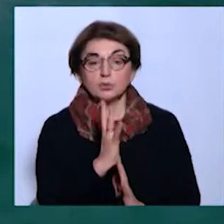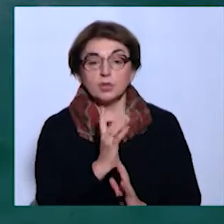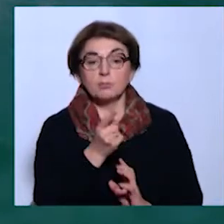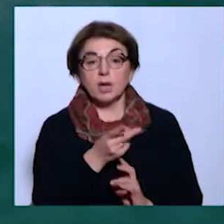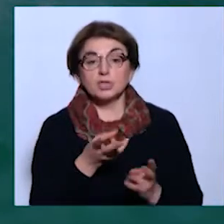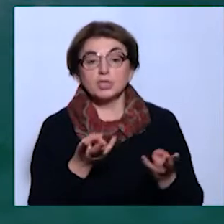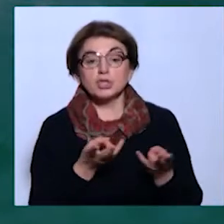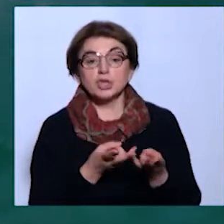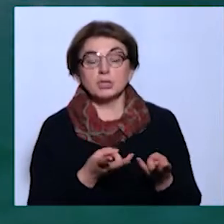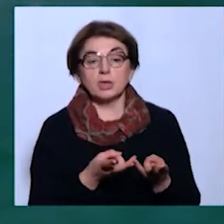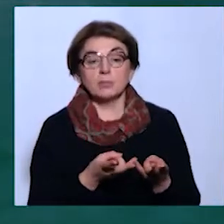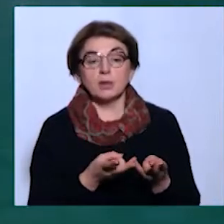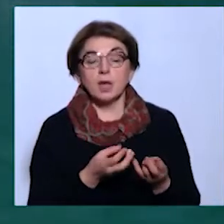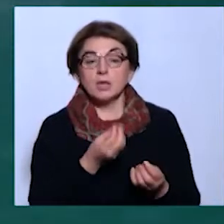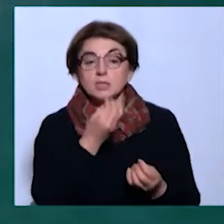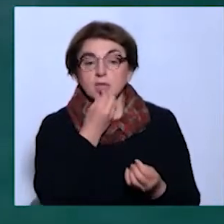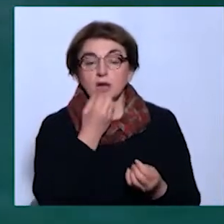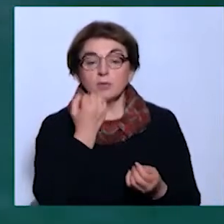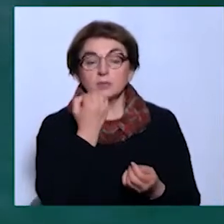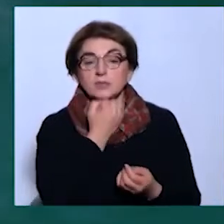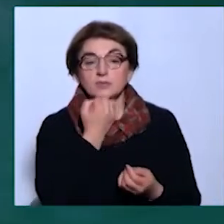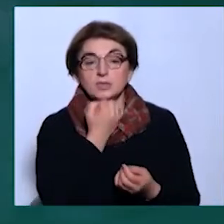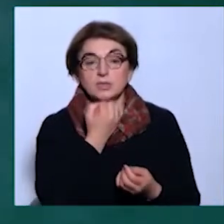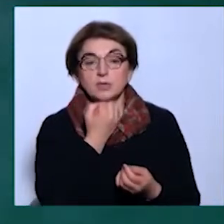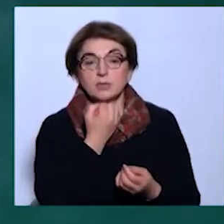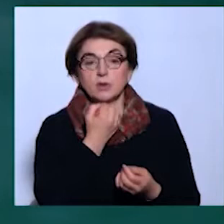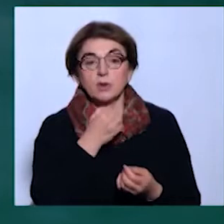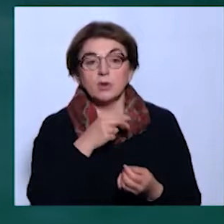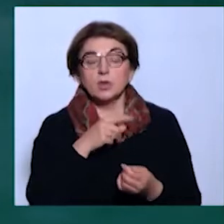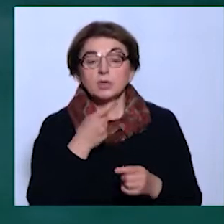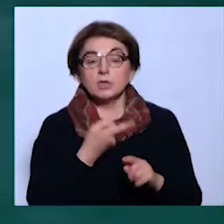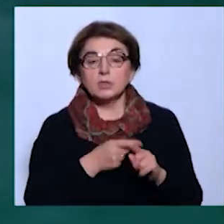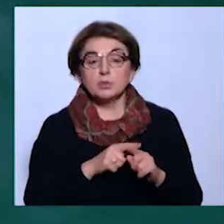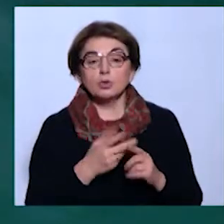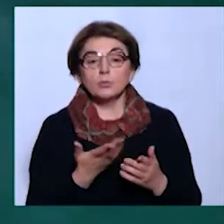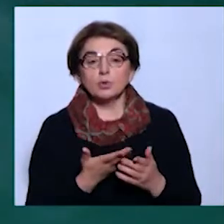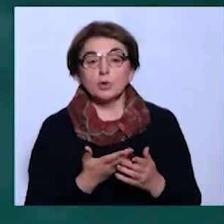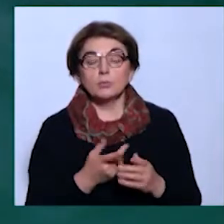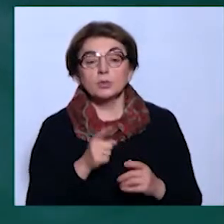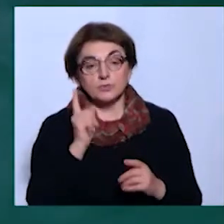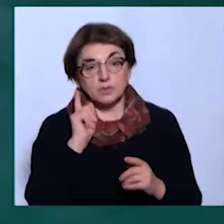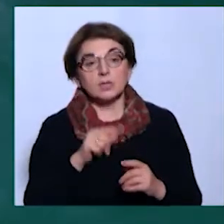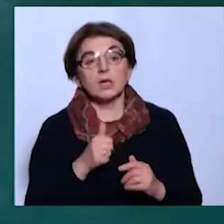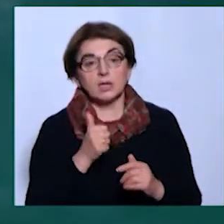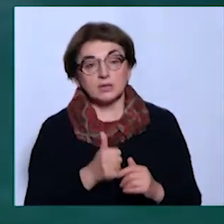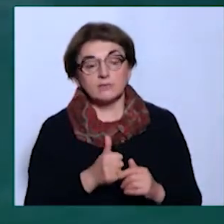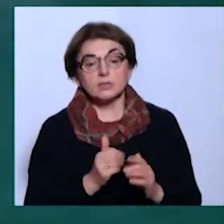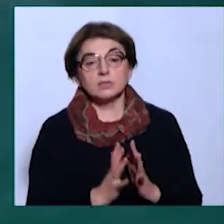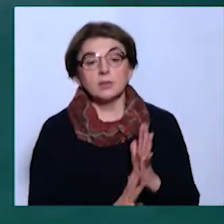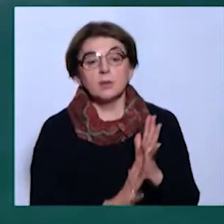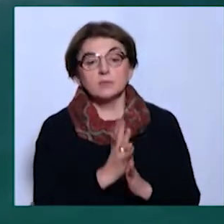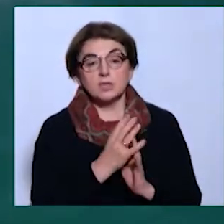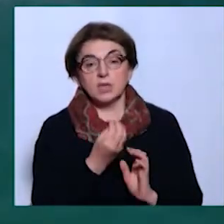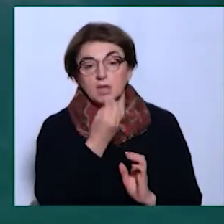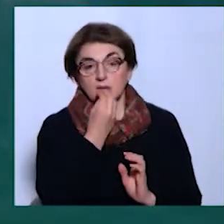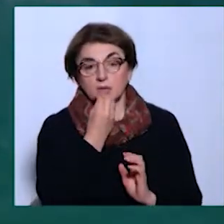მას ჭირდება საკვები ნივთიერება, იმიტომ რომ თქვენ იცით კარგად, მცენარე